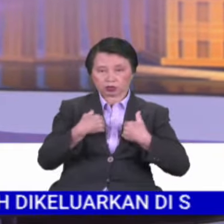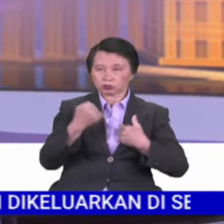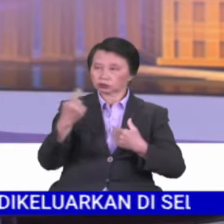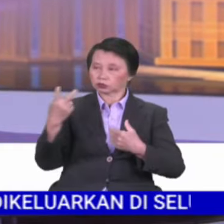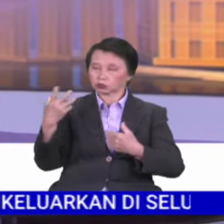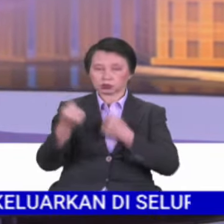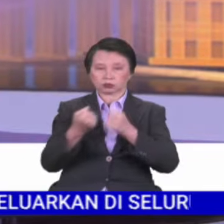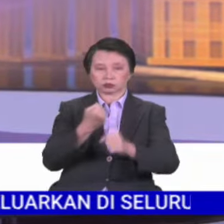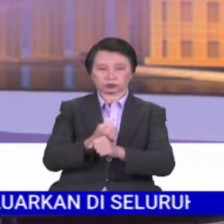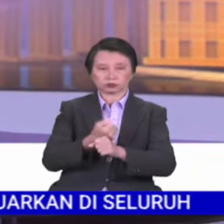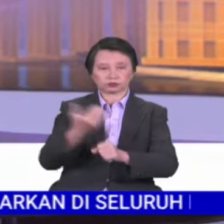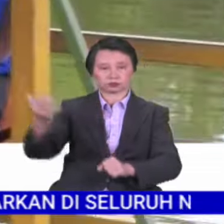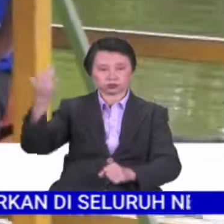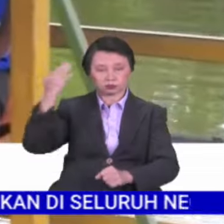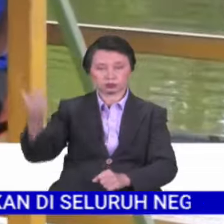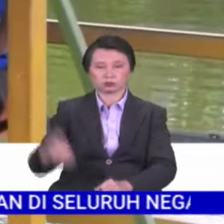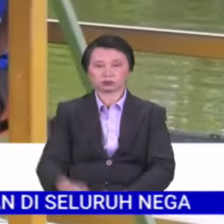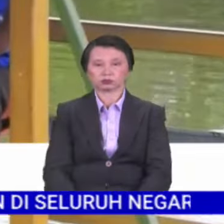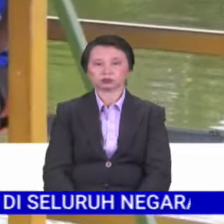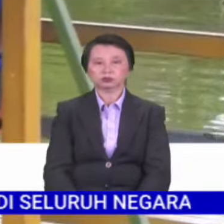tahun lalu.